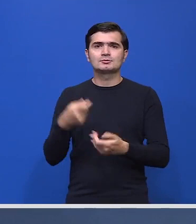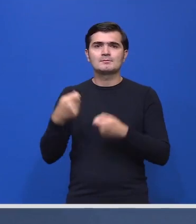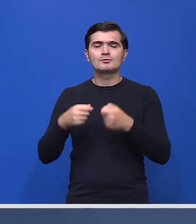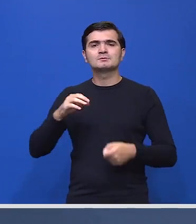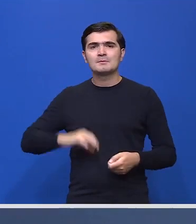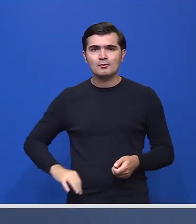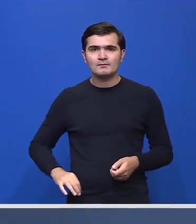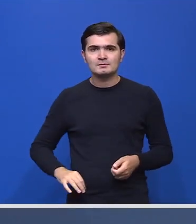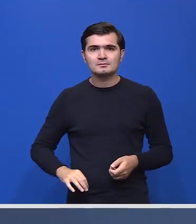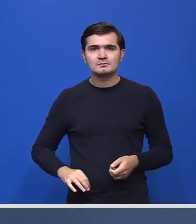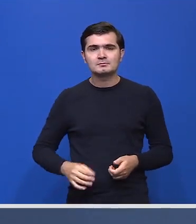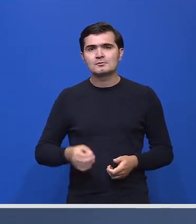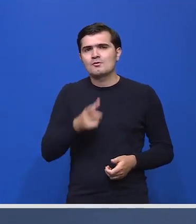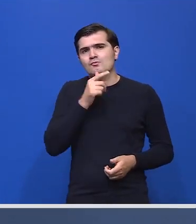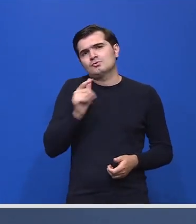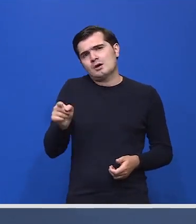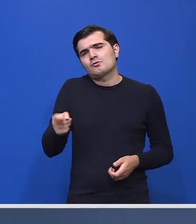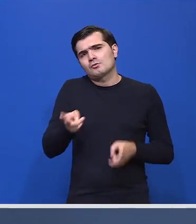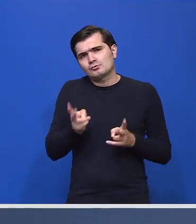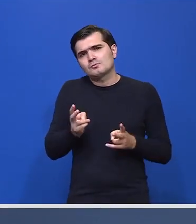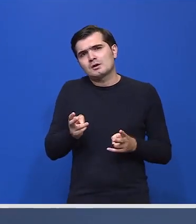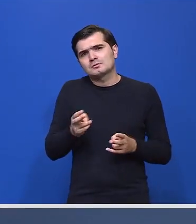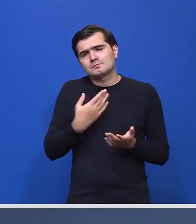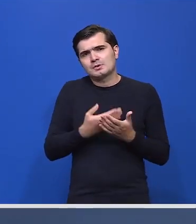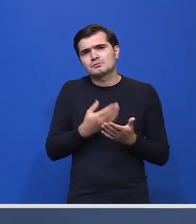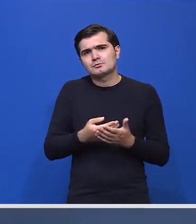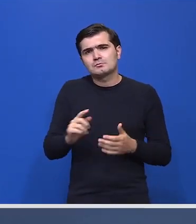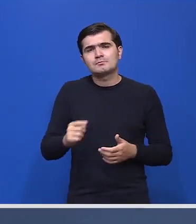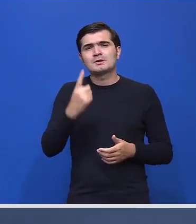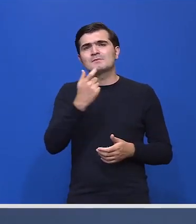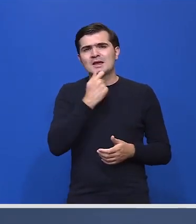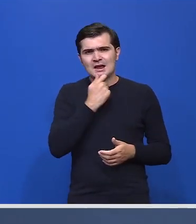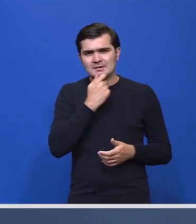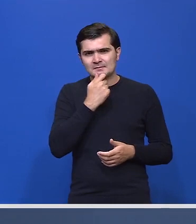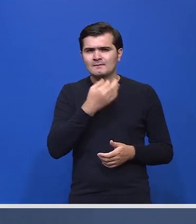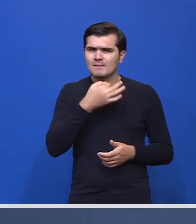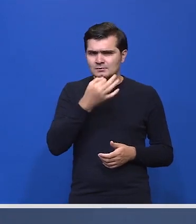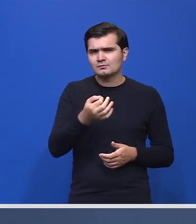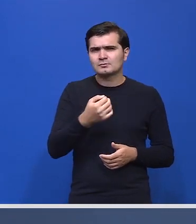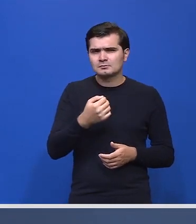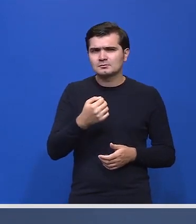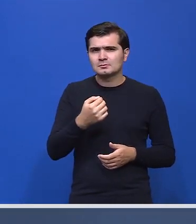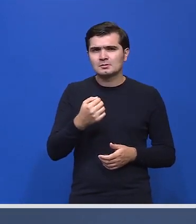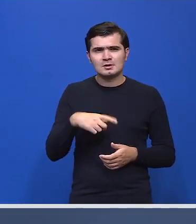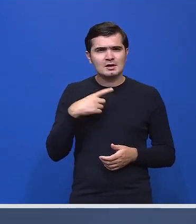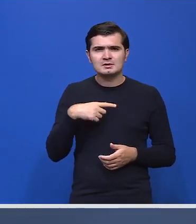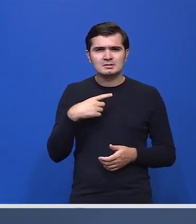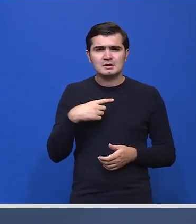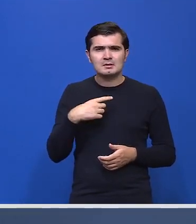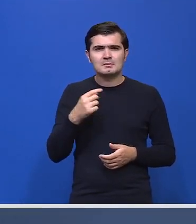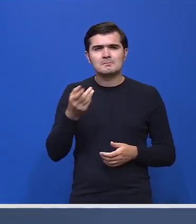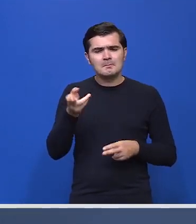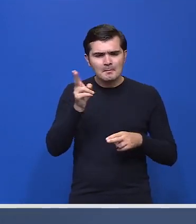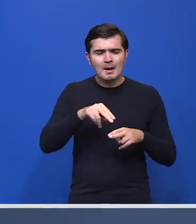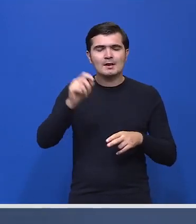profit, unde, evident, cel puțin pentru cele în primii ani, vă spun că, din punctul meu de vedere, este mult mai